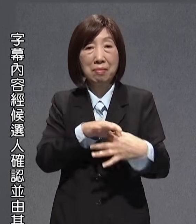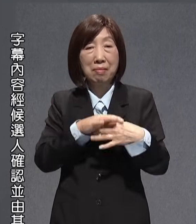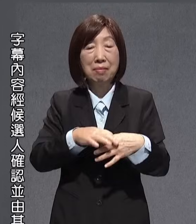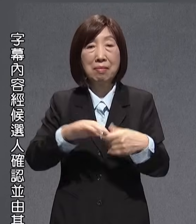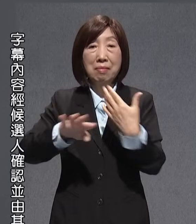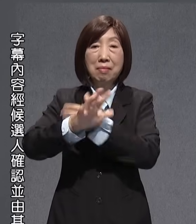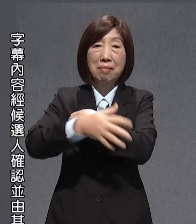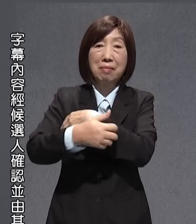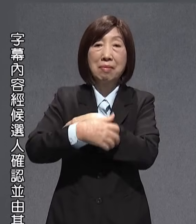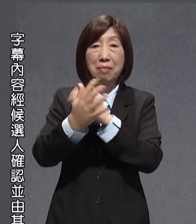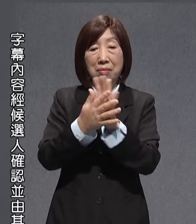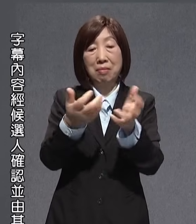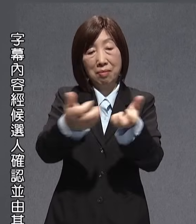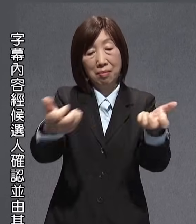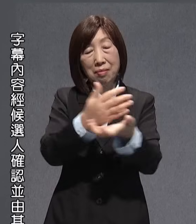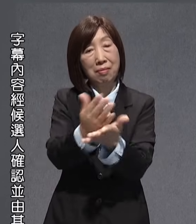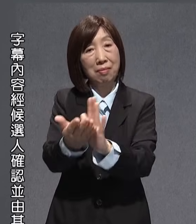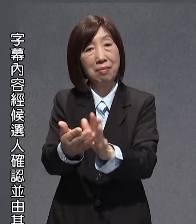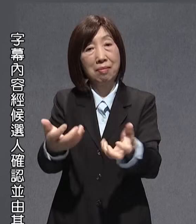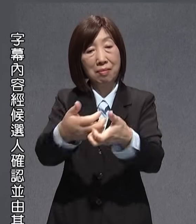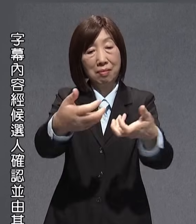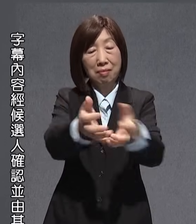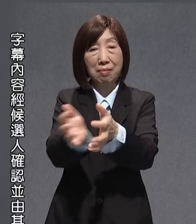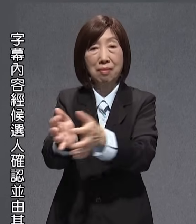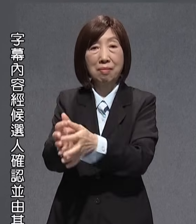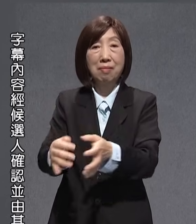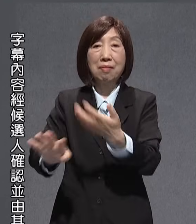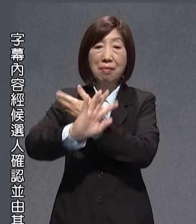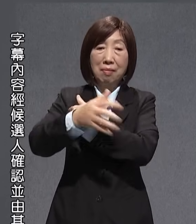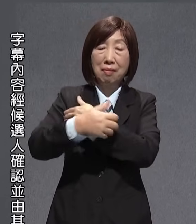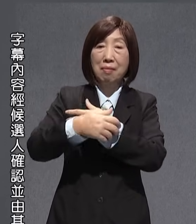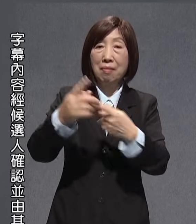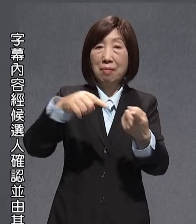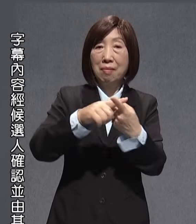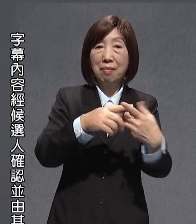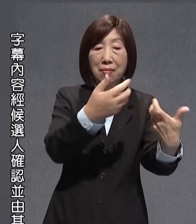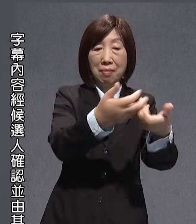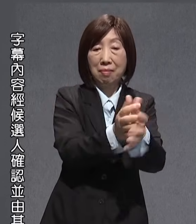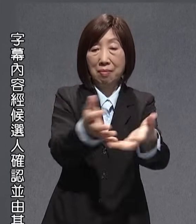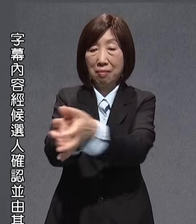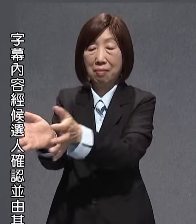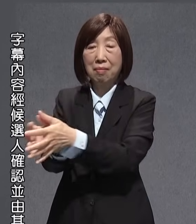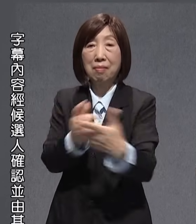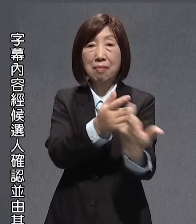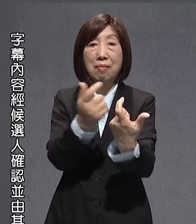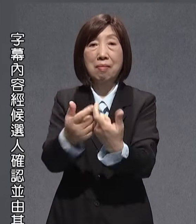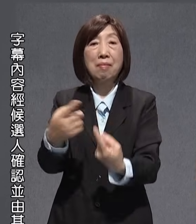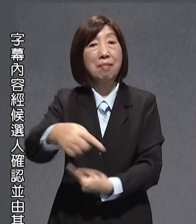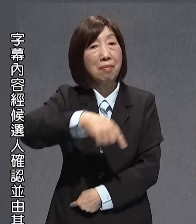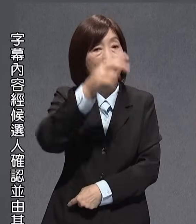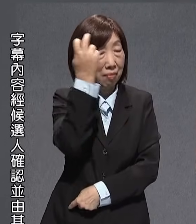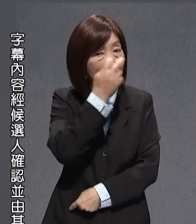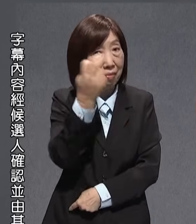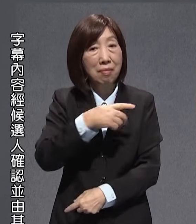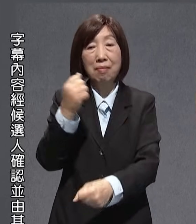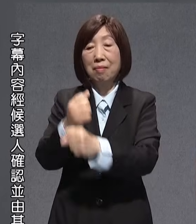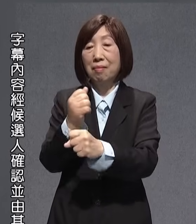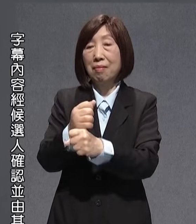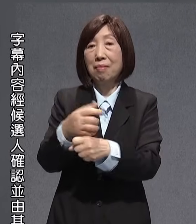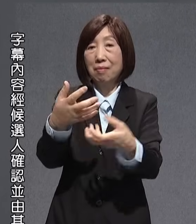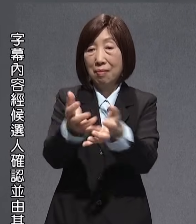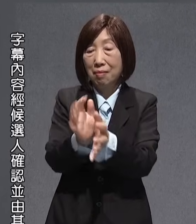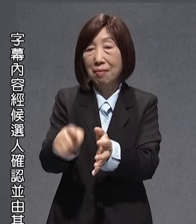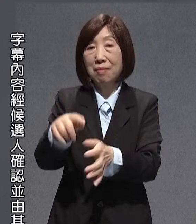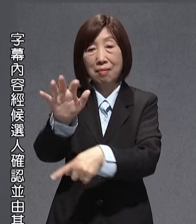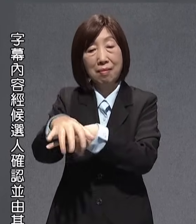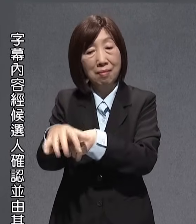总额管制。什么意思？我们应该先把移工分成不同的产业别，比方说看护类、制造业、那个农